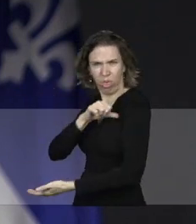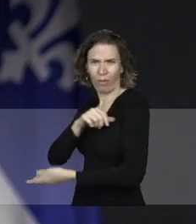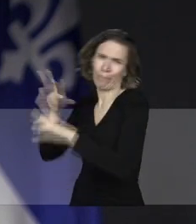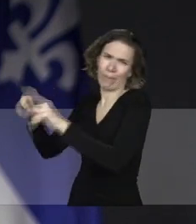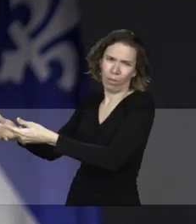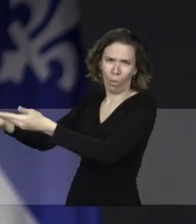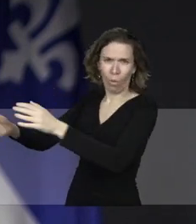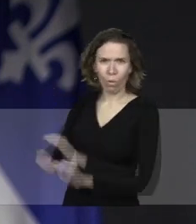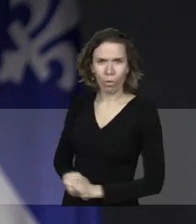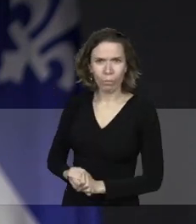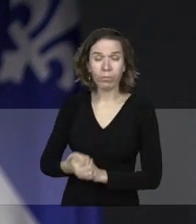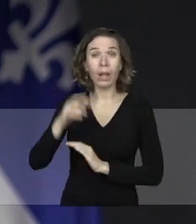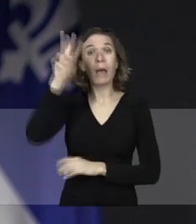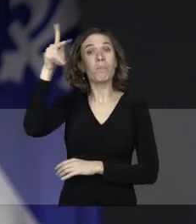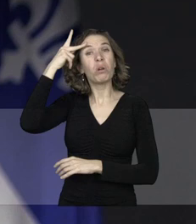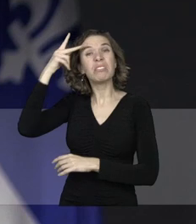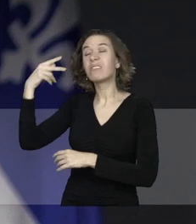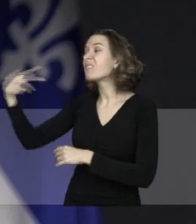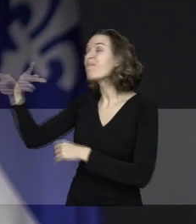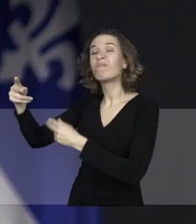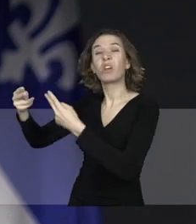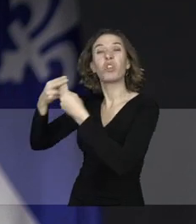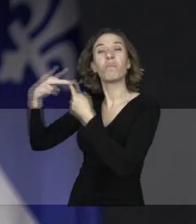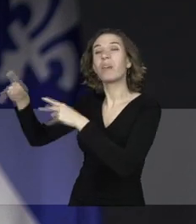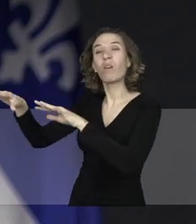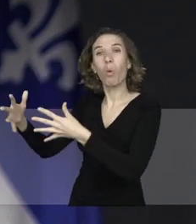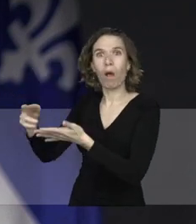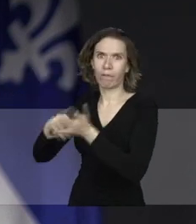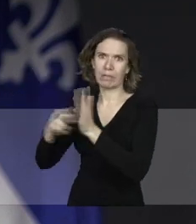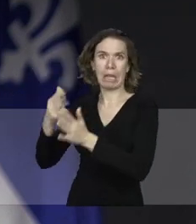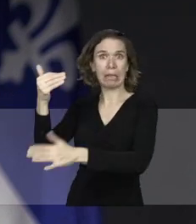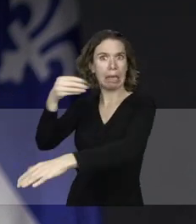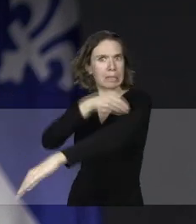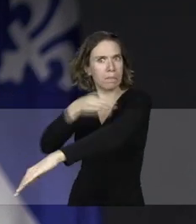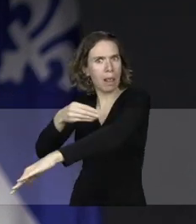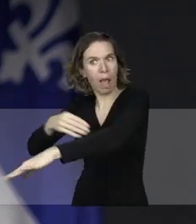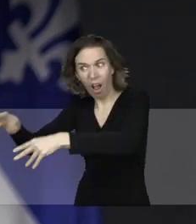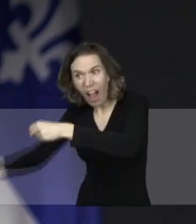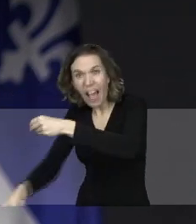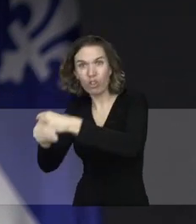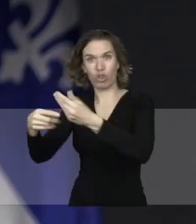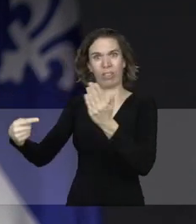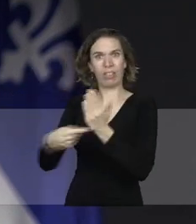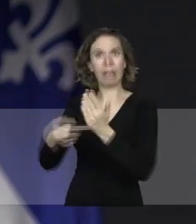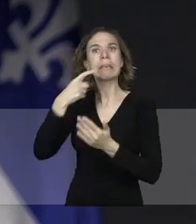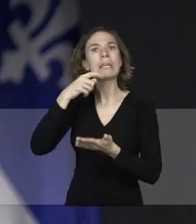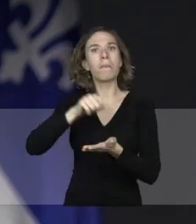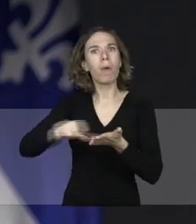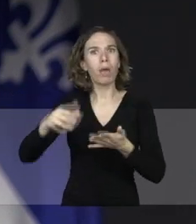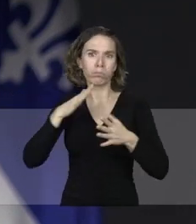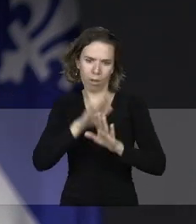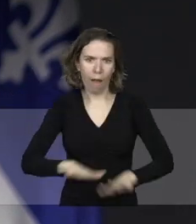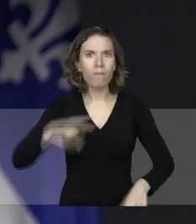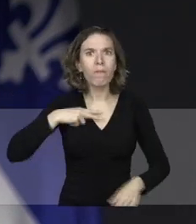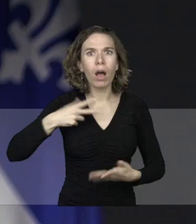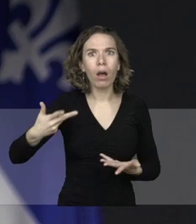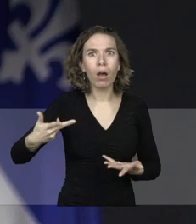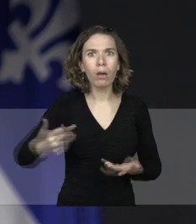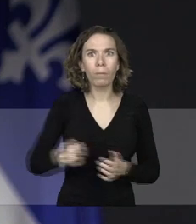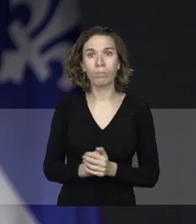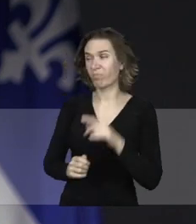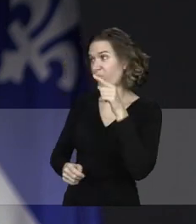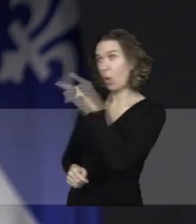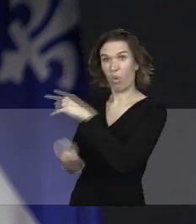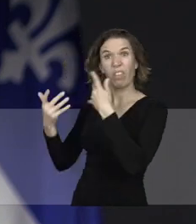d'affaires aussi bacé la politique économique libérale se résume à rajouter 15 milliards à la dette que nos enfants